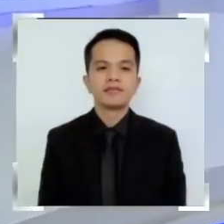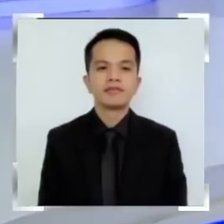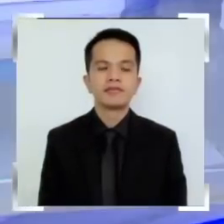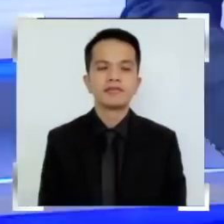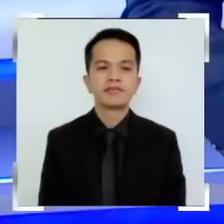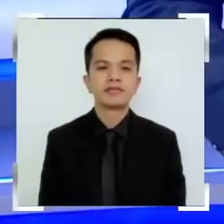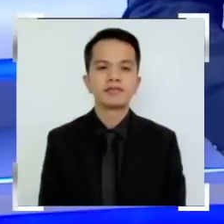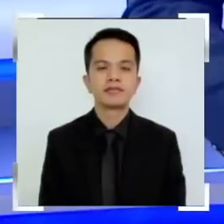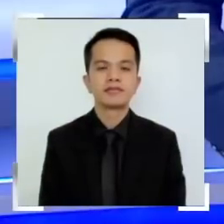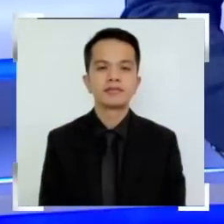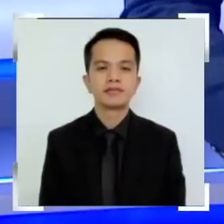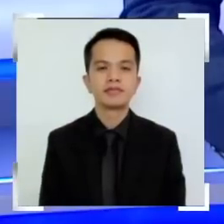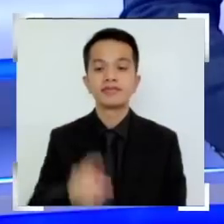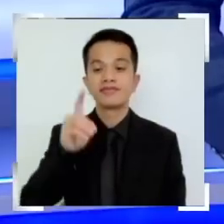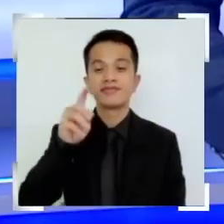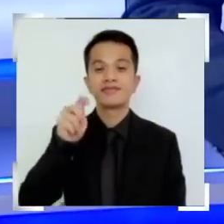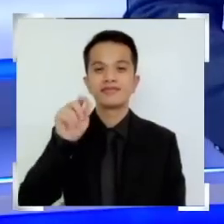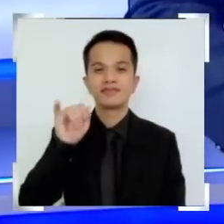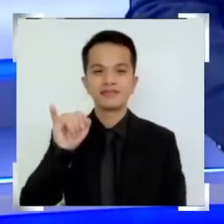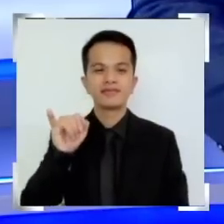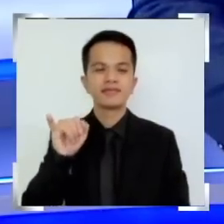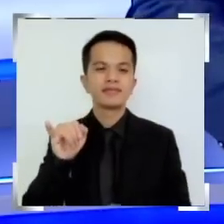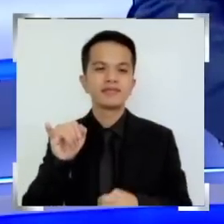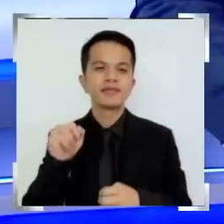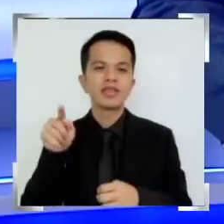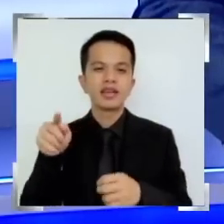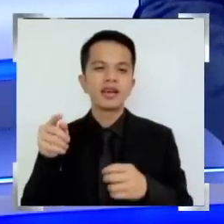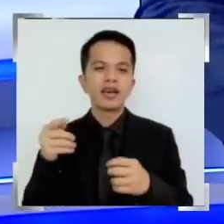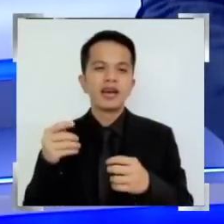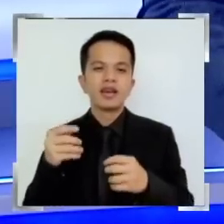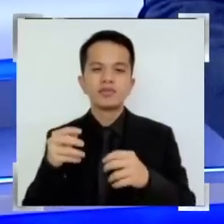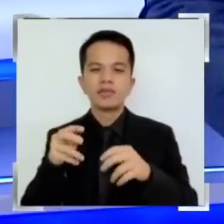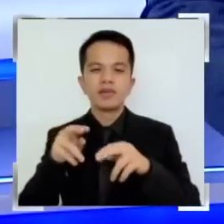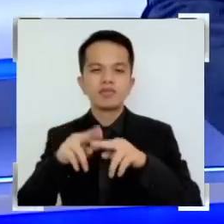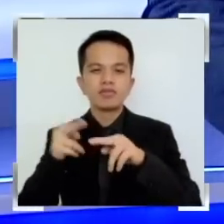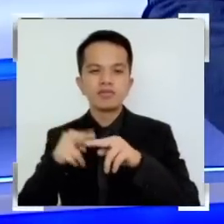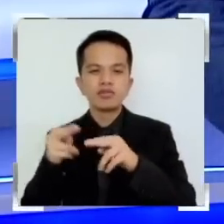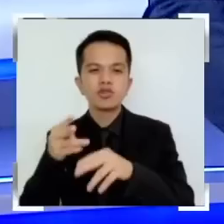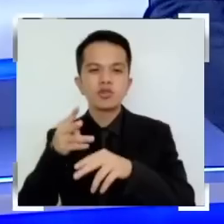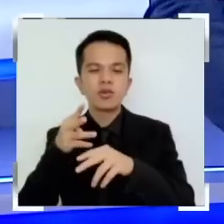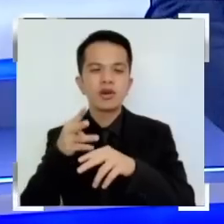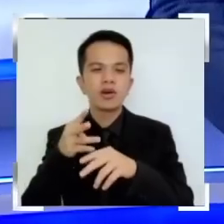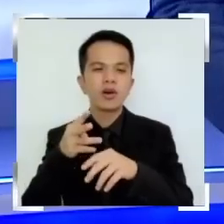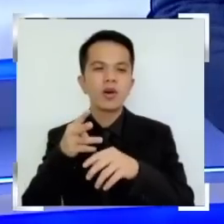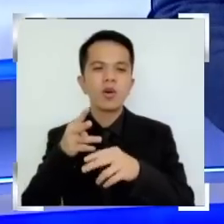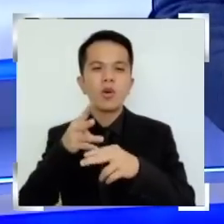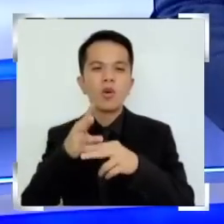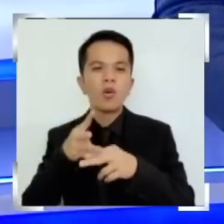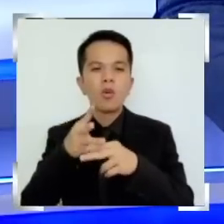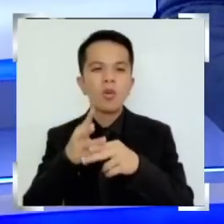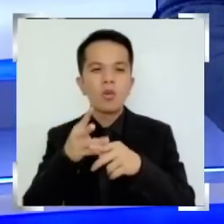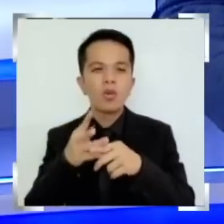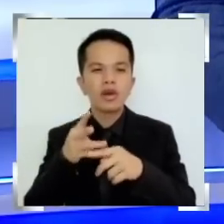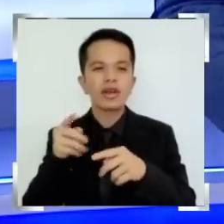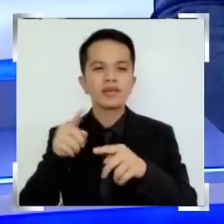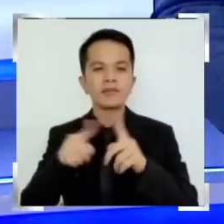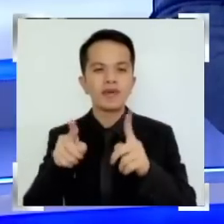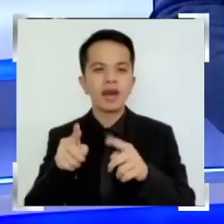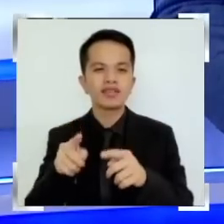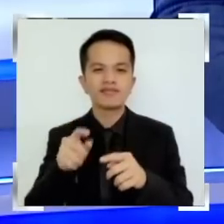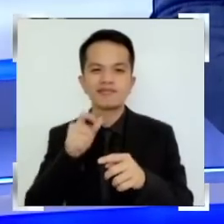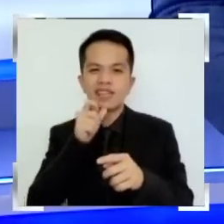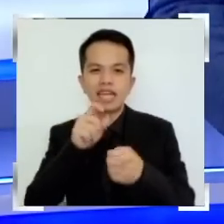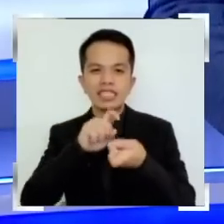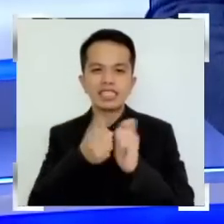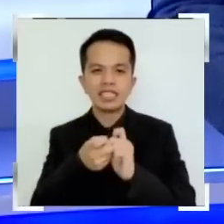Pinagpapaliwanag ng DTI ang ilang manufacturer na nagbawas ng timbang sa kanilang produkto pero hindi binago ang presyo. Nagpapaalala rin sila sa